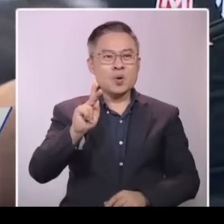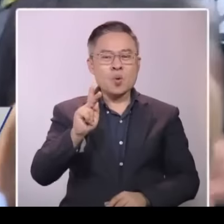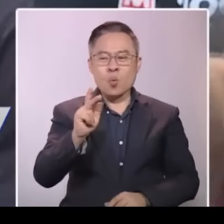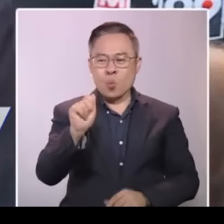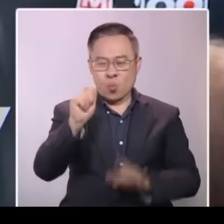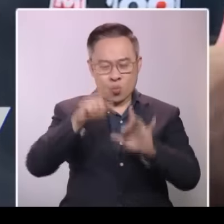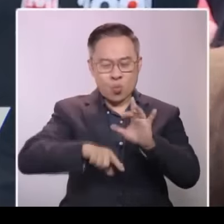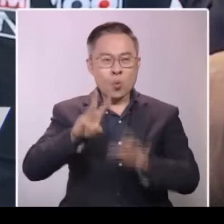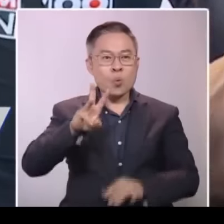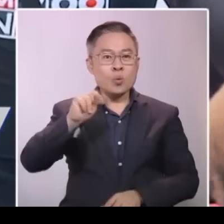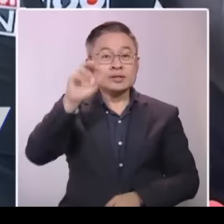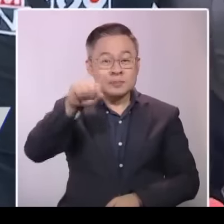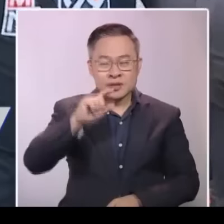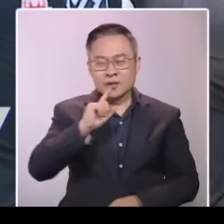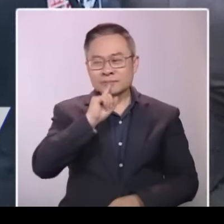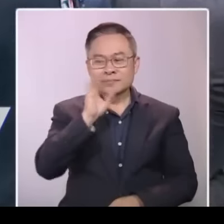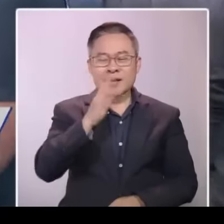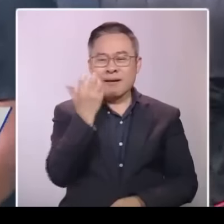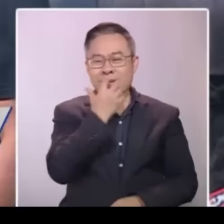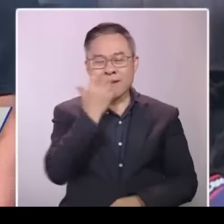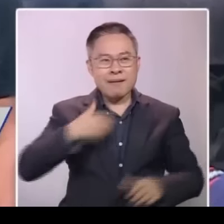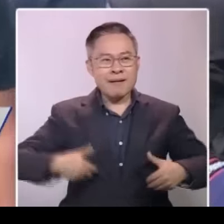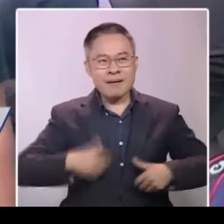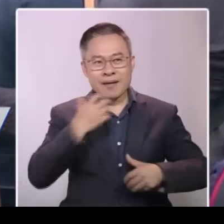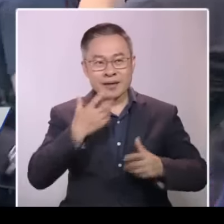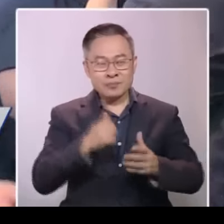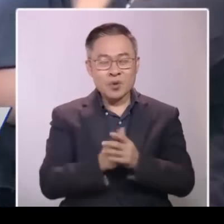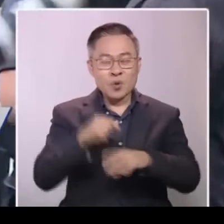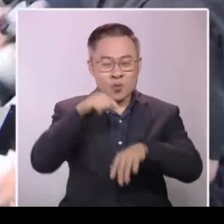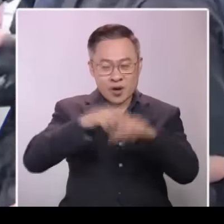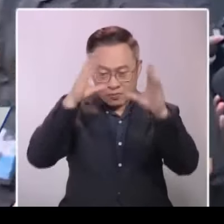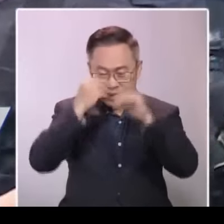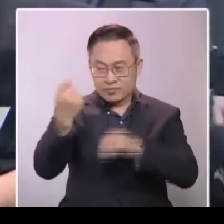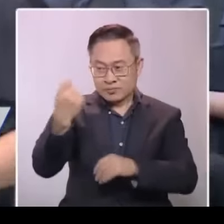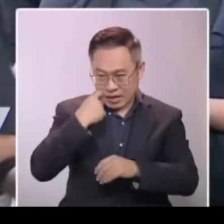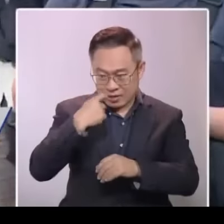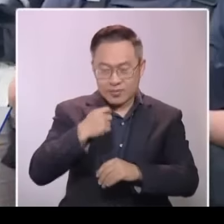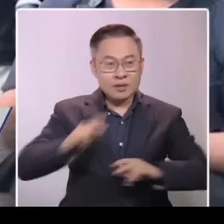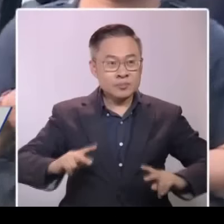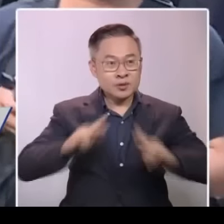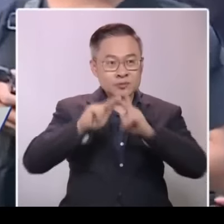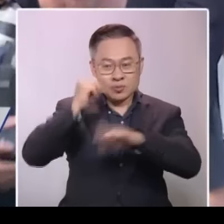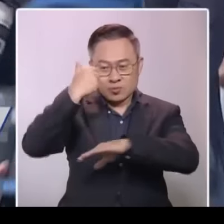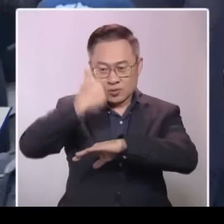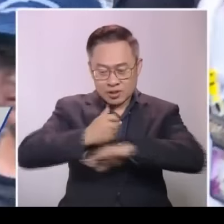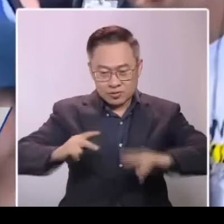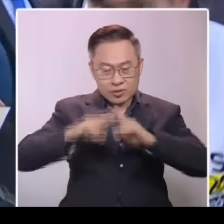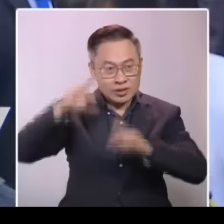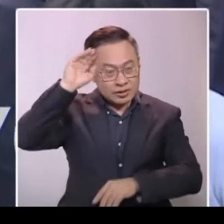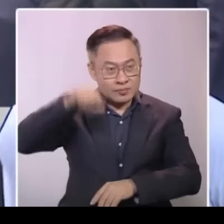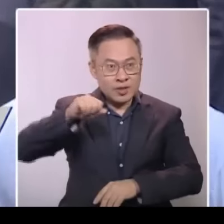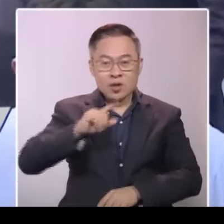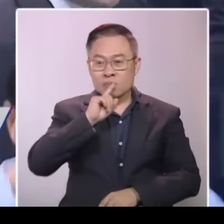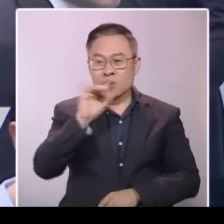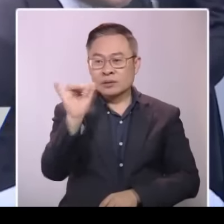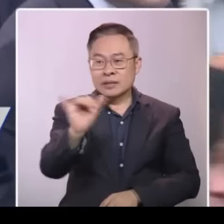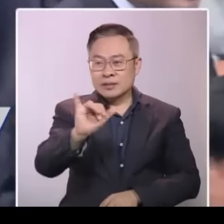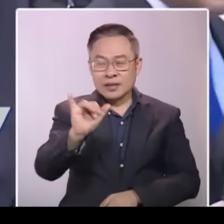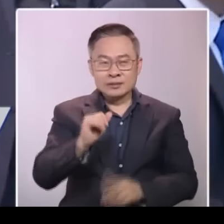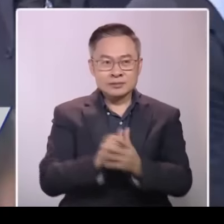ราะแล้วก็บอกว่าเมื่อคืนมีคนถามว่าจะมากระทรวงกลาโหมหรือเปล่าก็บอกเขาว่าจะมาเช้านี้